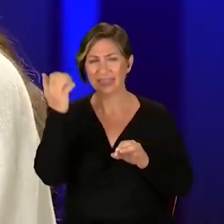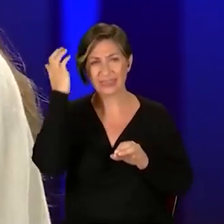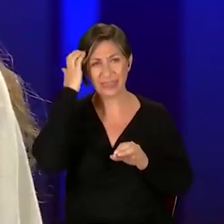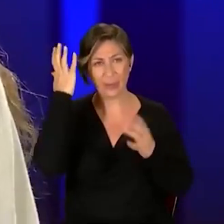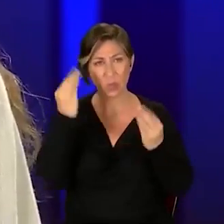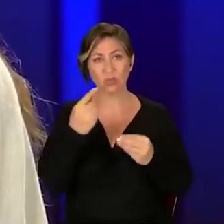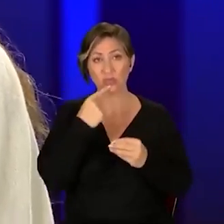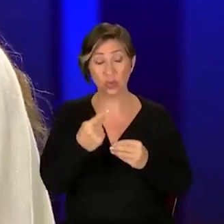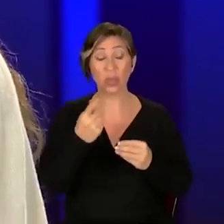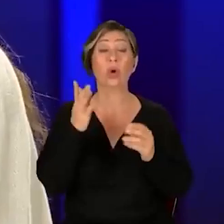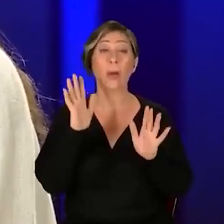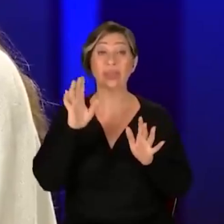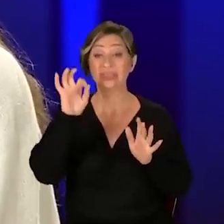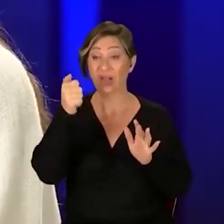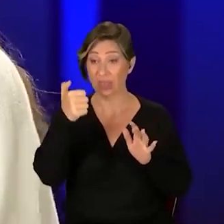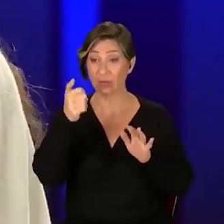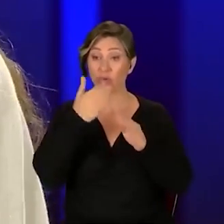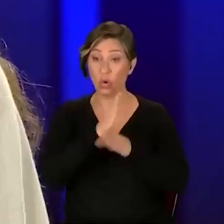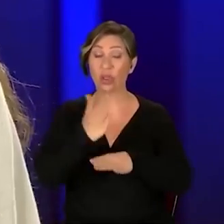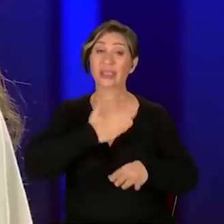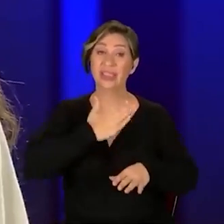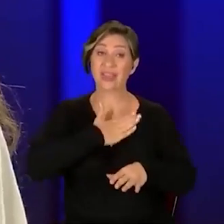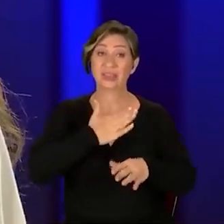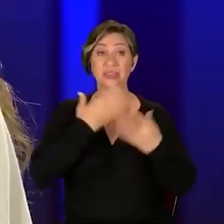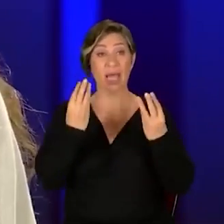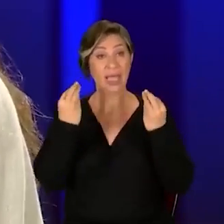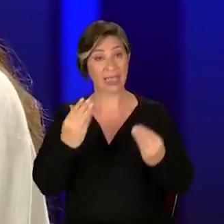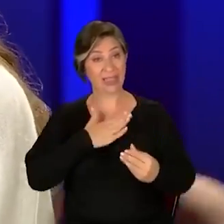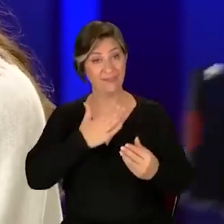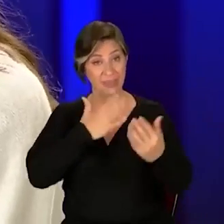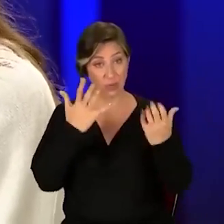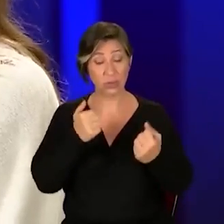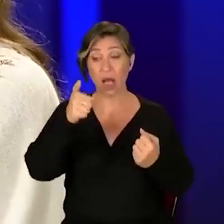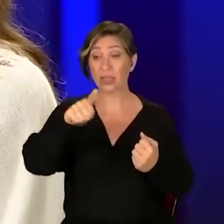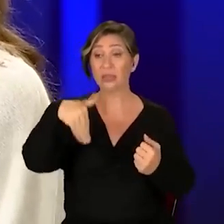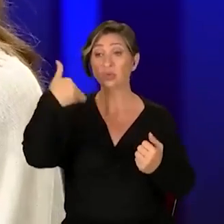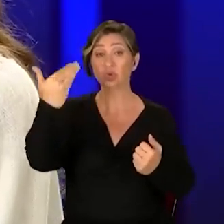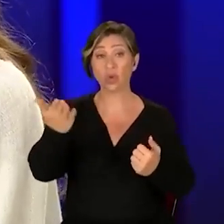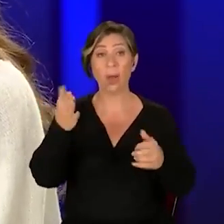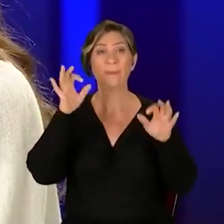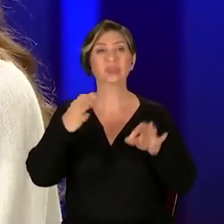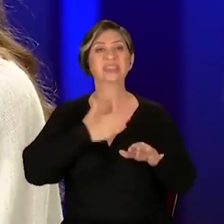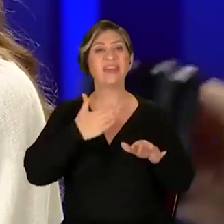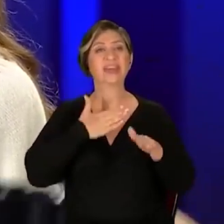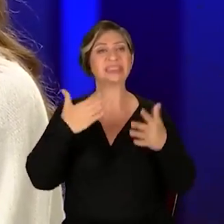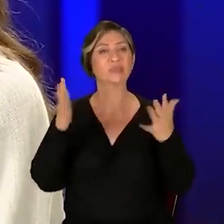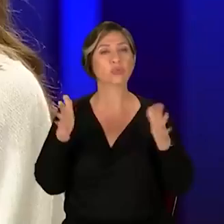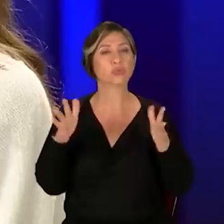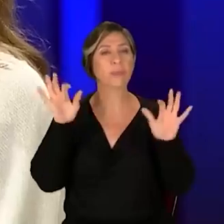olduğu söyleniliyor. 0-6'ya kadar doğru ve iyi, daha güçlü, daha iyi nefesler alıyoruz. 0-6'dan sonra bu